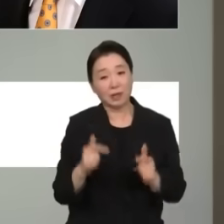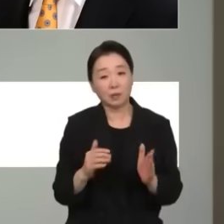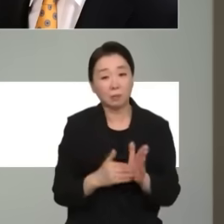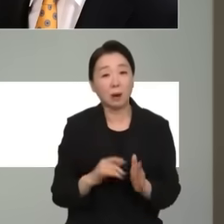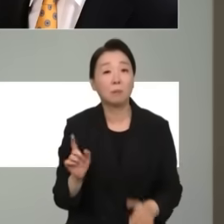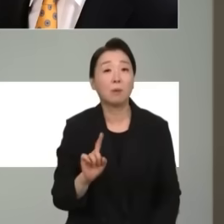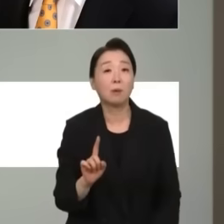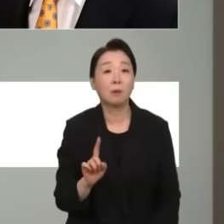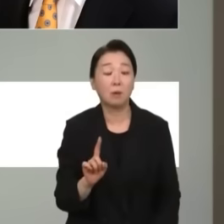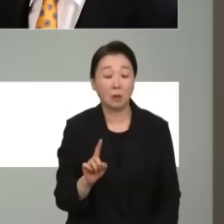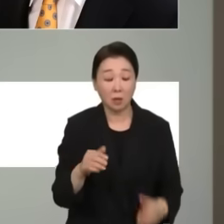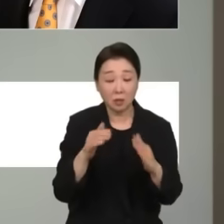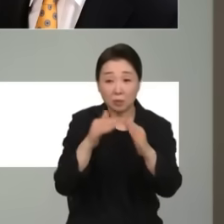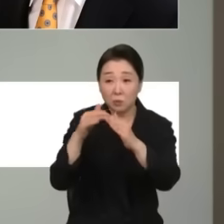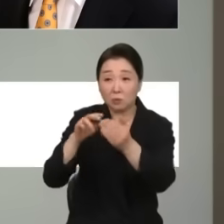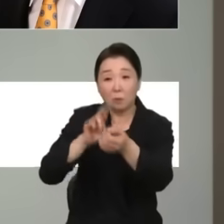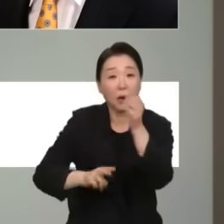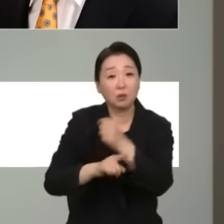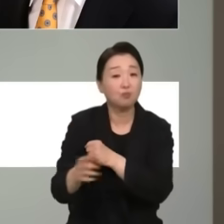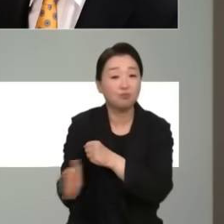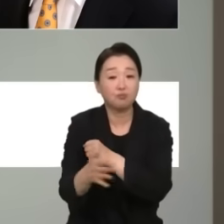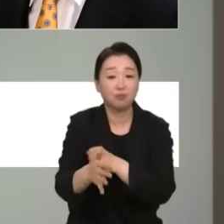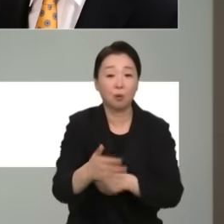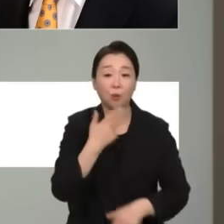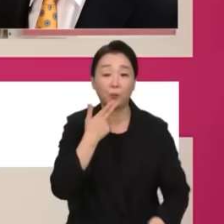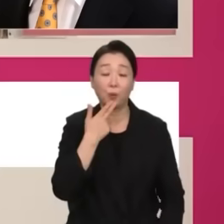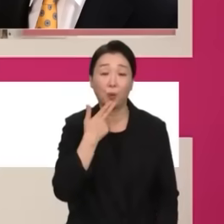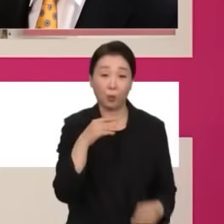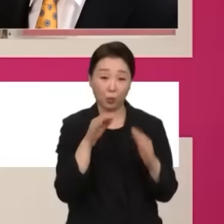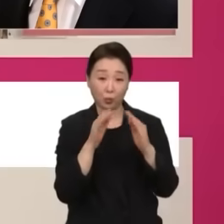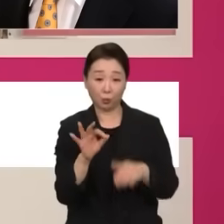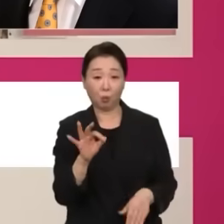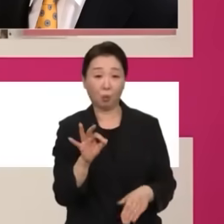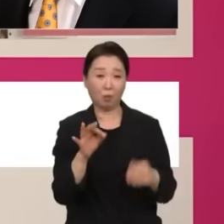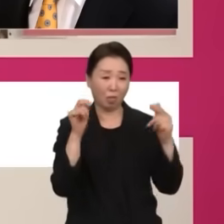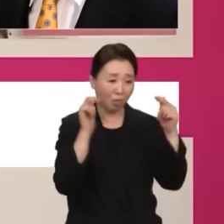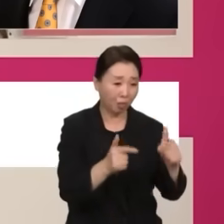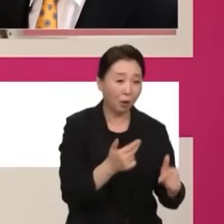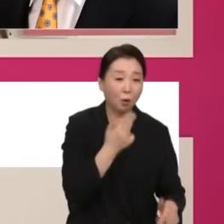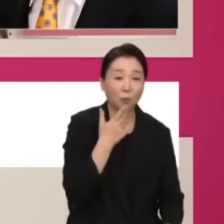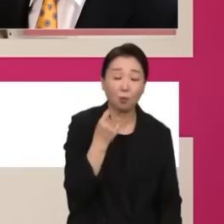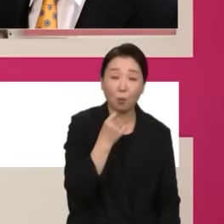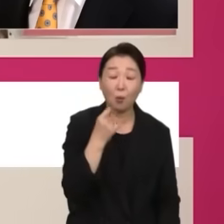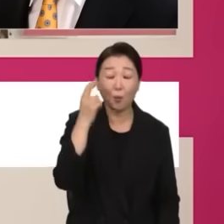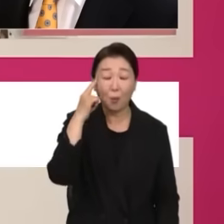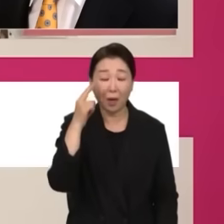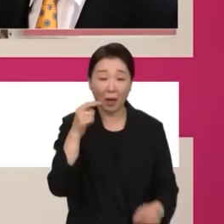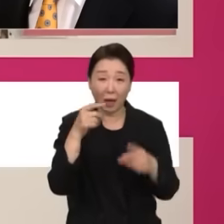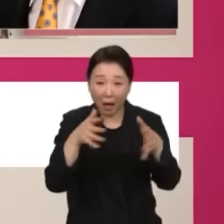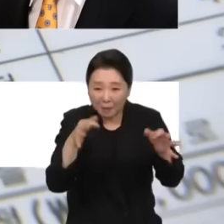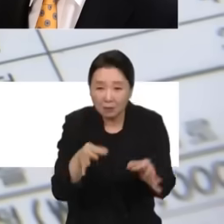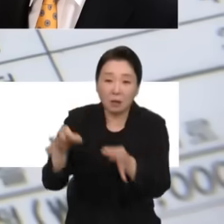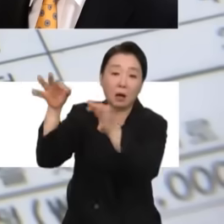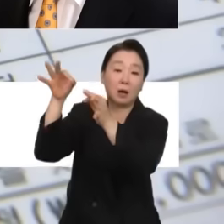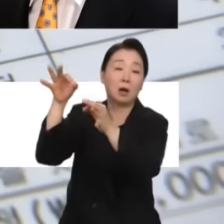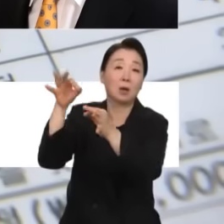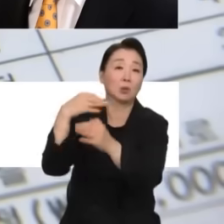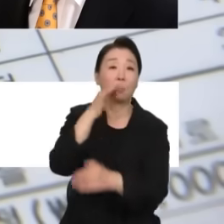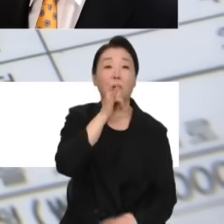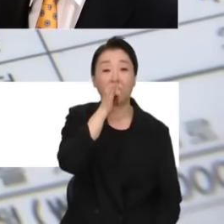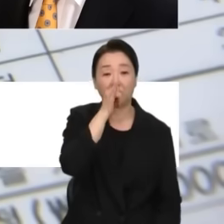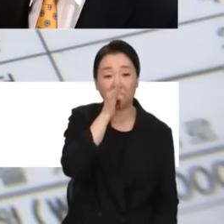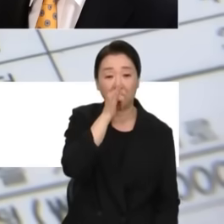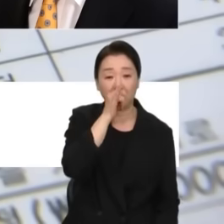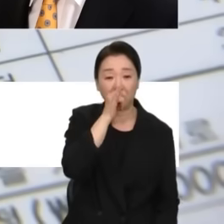구태어 다주택자들이 집을 팔 이유가 없어진다 가격이 낮춰지고 상향되는 그런 효과가 있어요 시장에